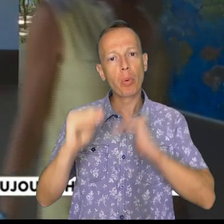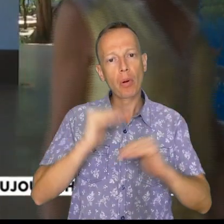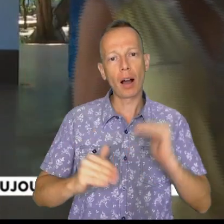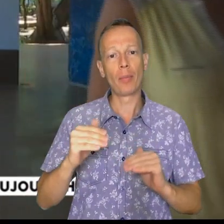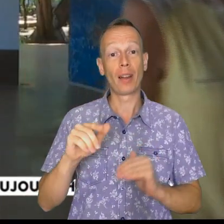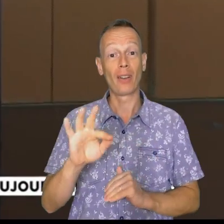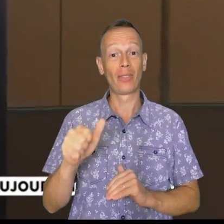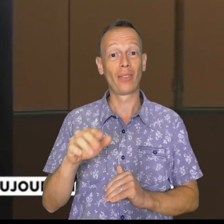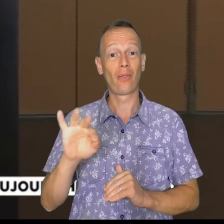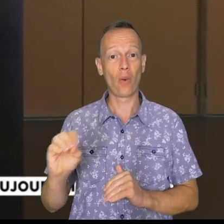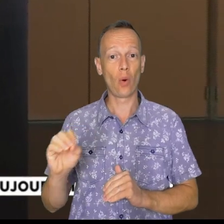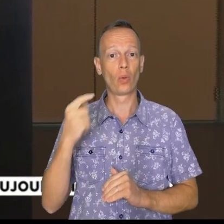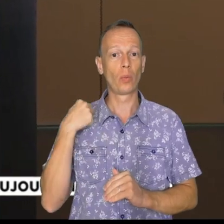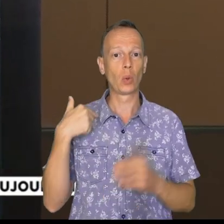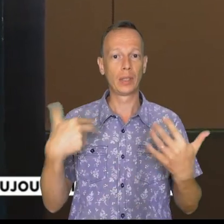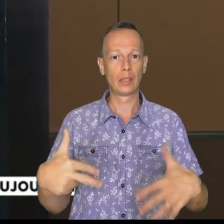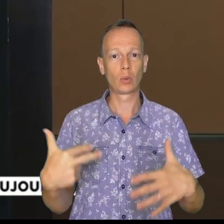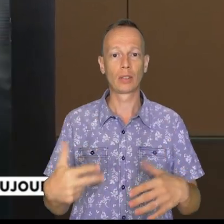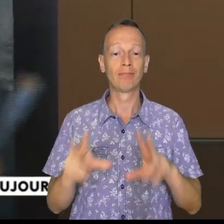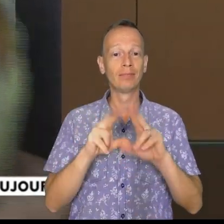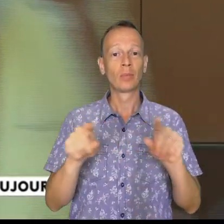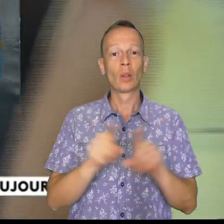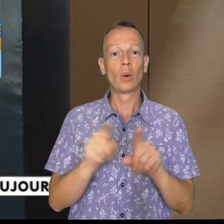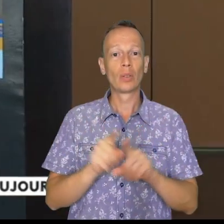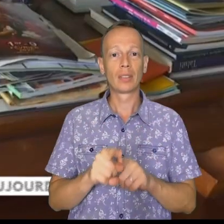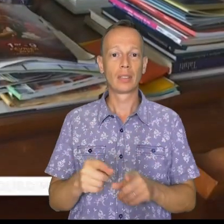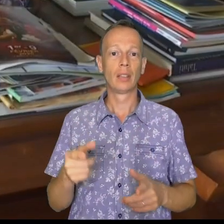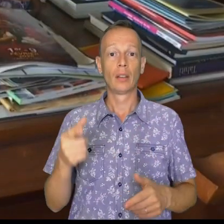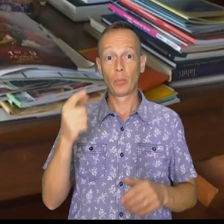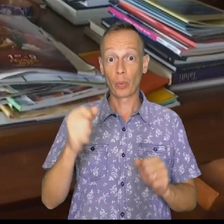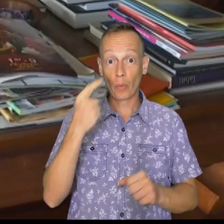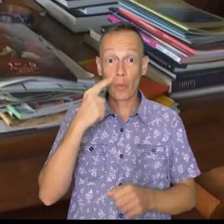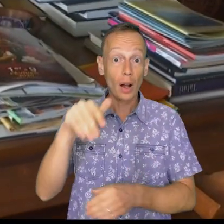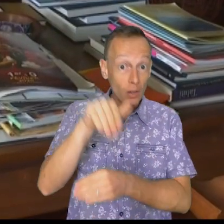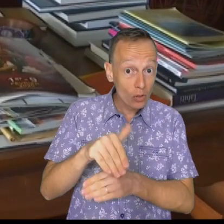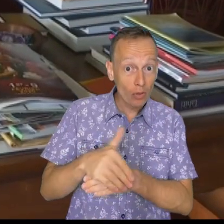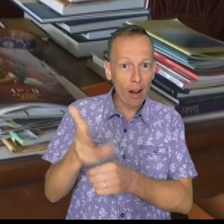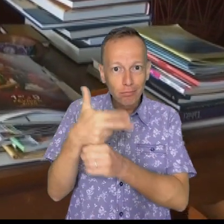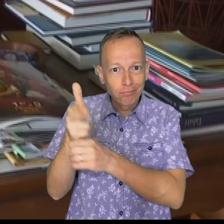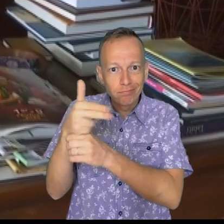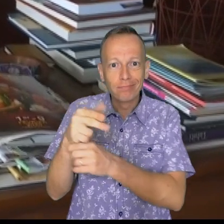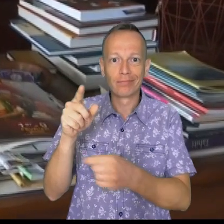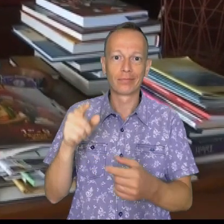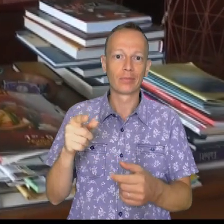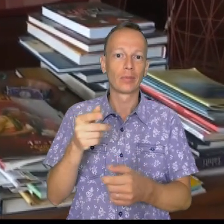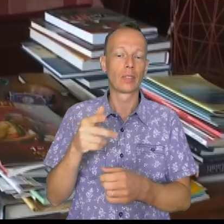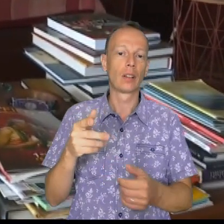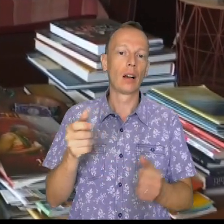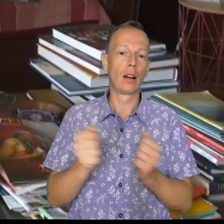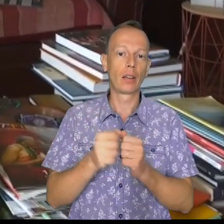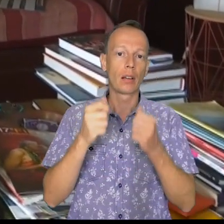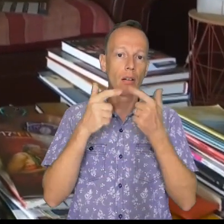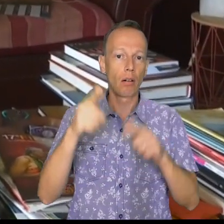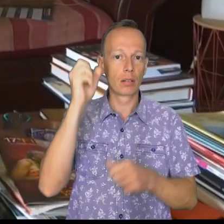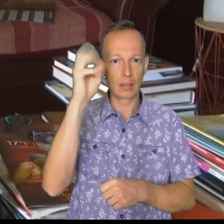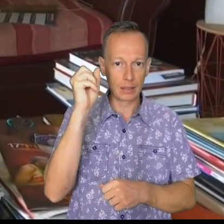18e édition. J'en profite pour vous annoncer le journal du FIFO à découvrir donc dès ce soir dans votre journal présenté en tahitien